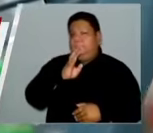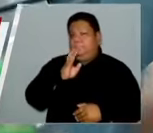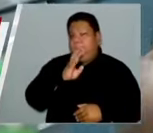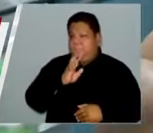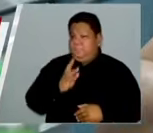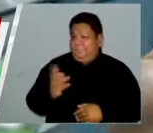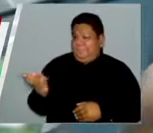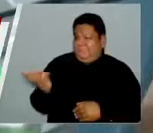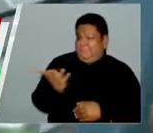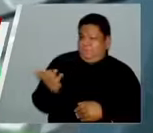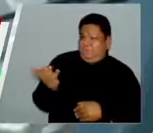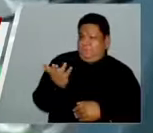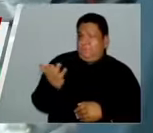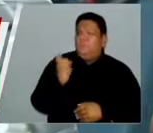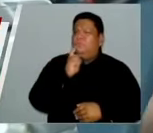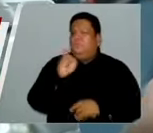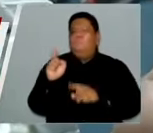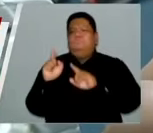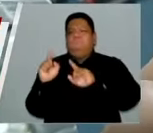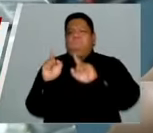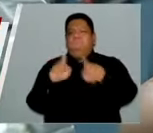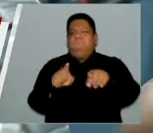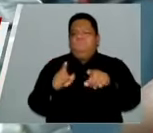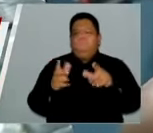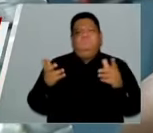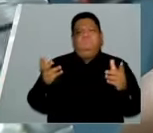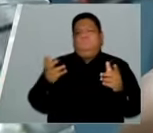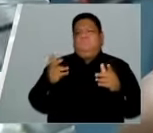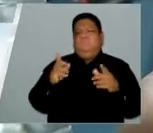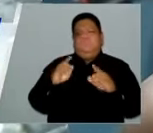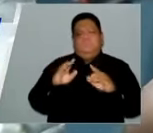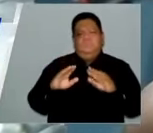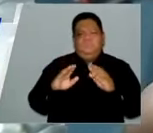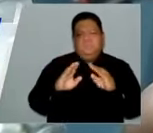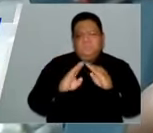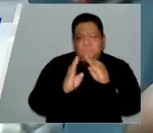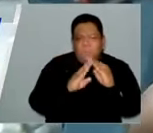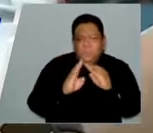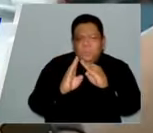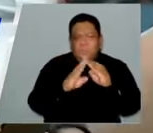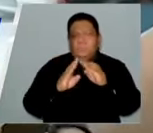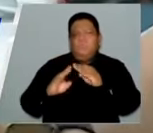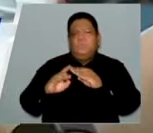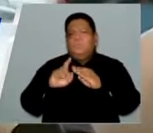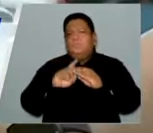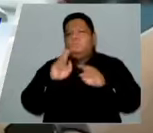nagpupunta sa mga towns natin na nanonood ng mga festivals.